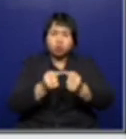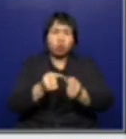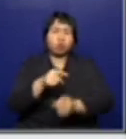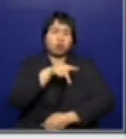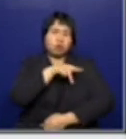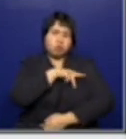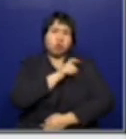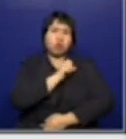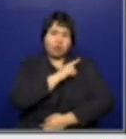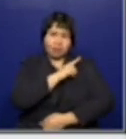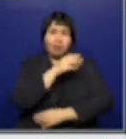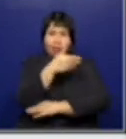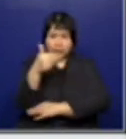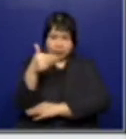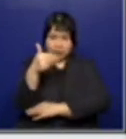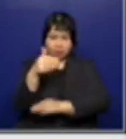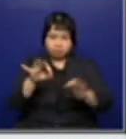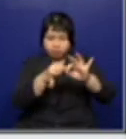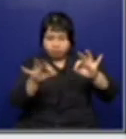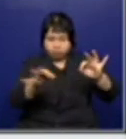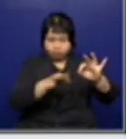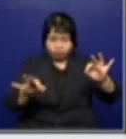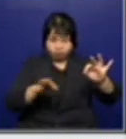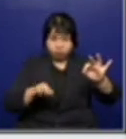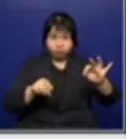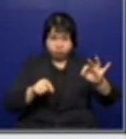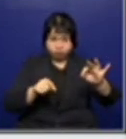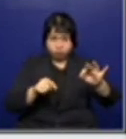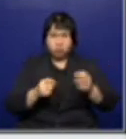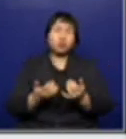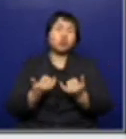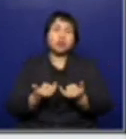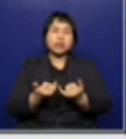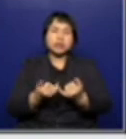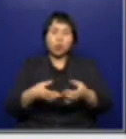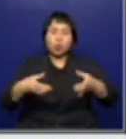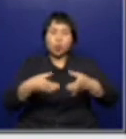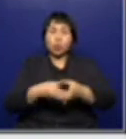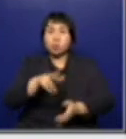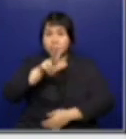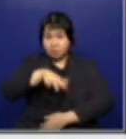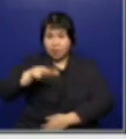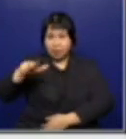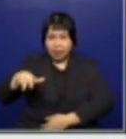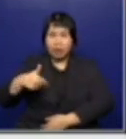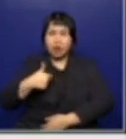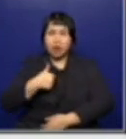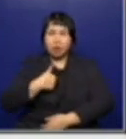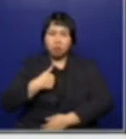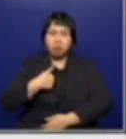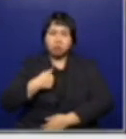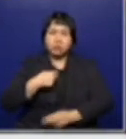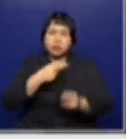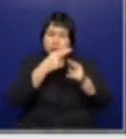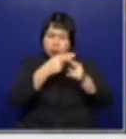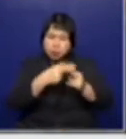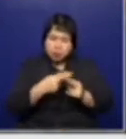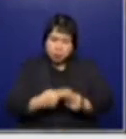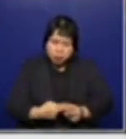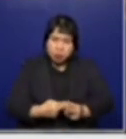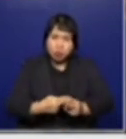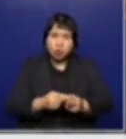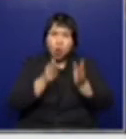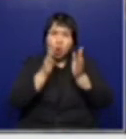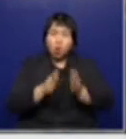ติซึ่งหลายท่านในสภาแห่งนี้พรรคเพื่อไทยผมคงไม่เอ่ยชื่อหมด